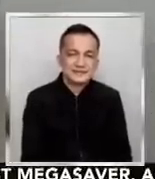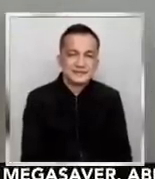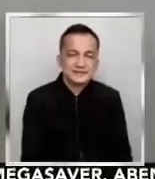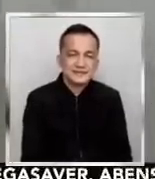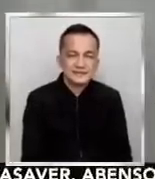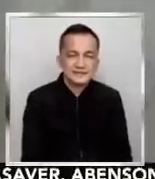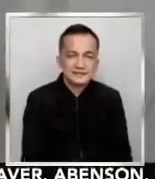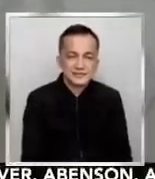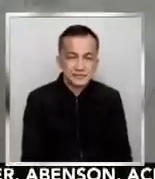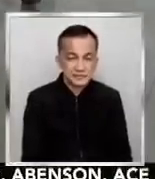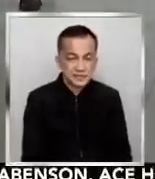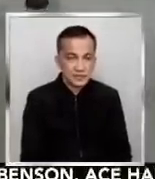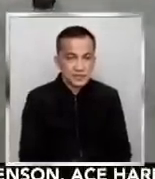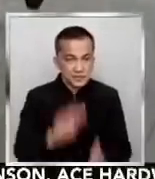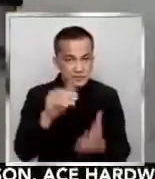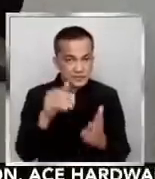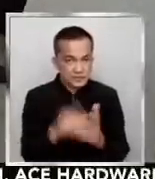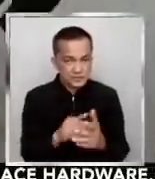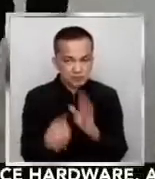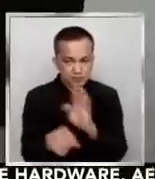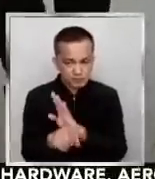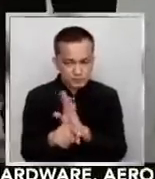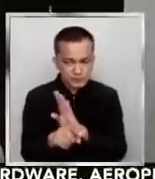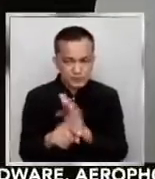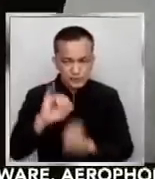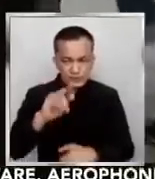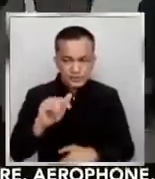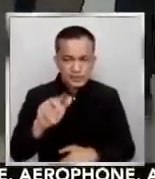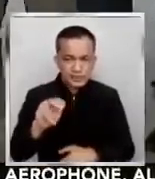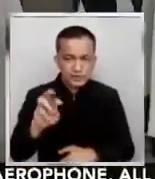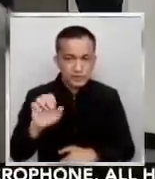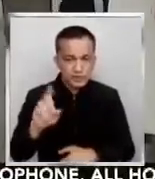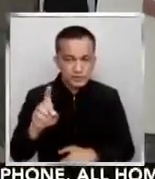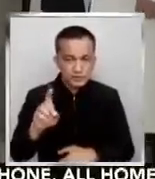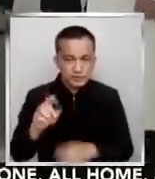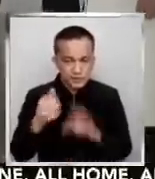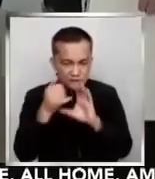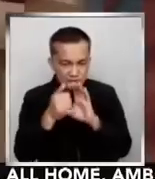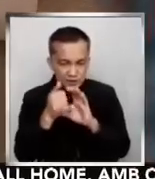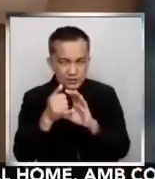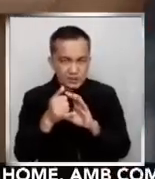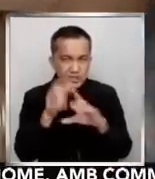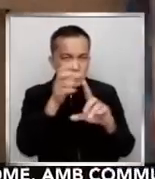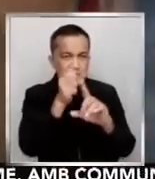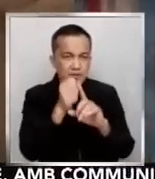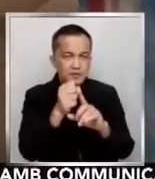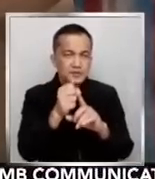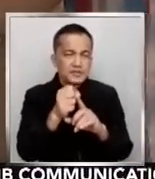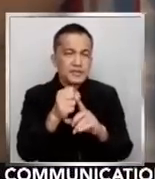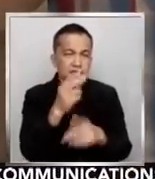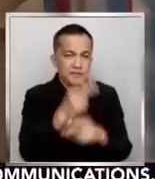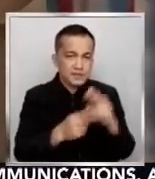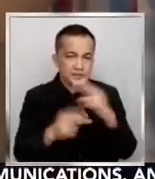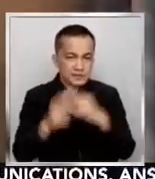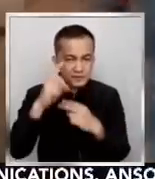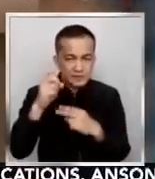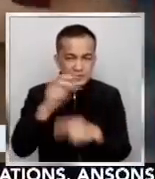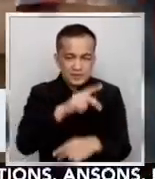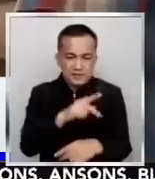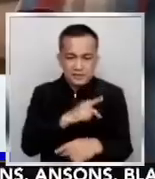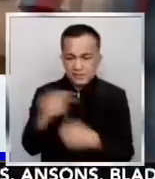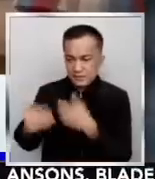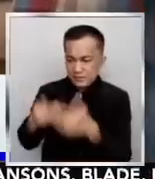Sa gitna ng kaabalahan ni Jillian Ward sa taping ng Abot Kamay na Pangarap, personal niyang inaasikaso ang